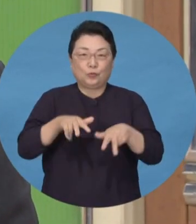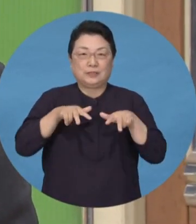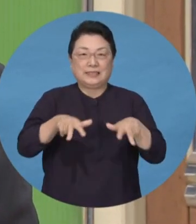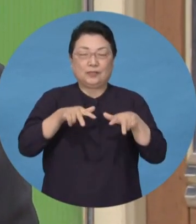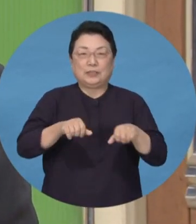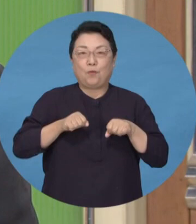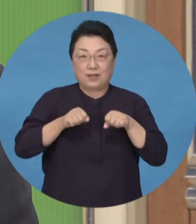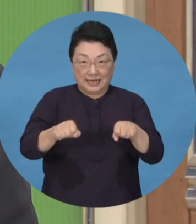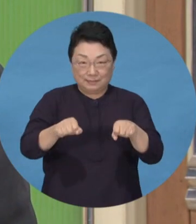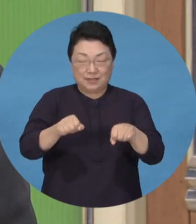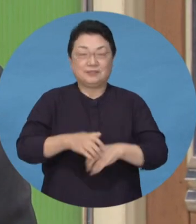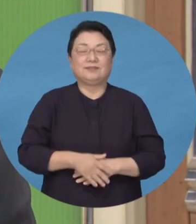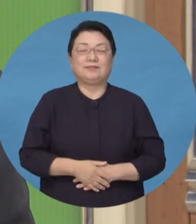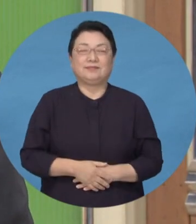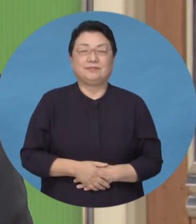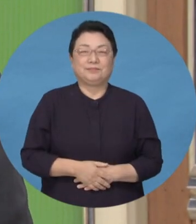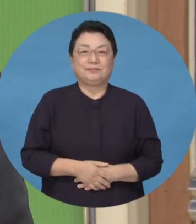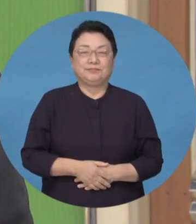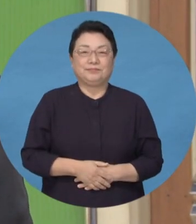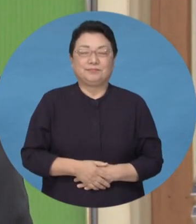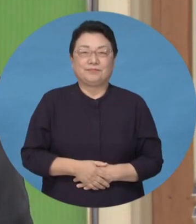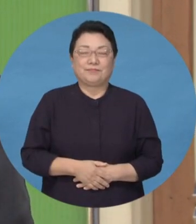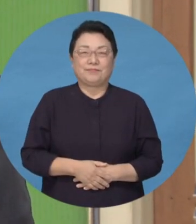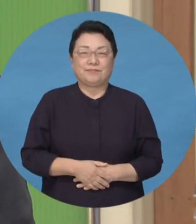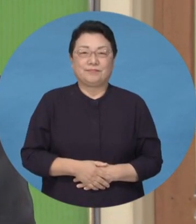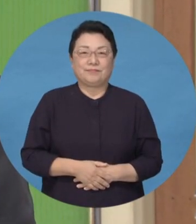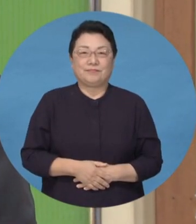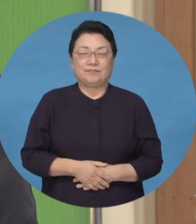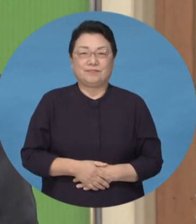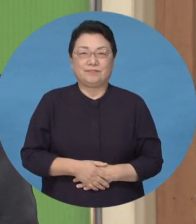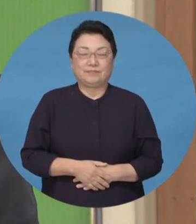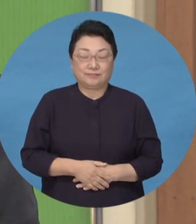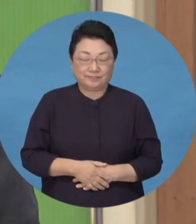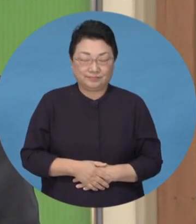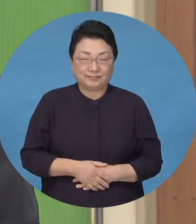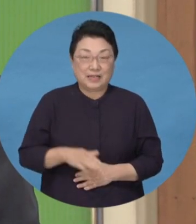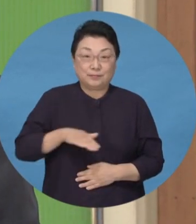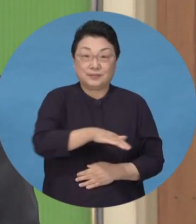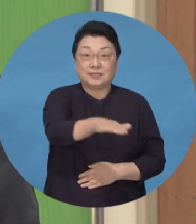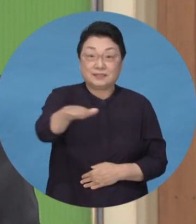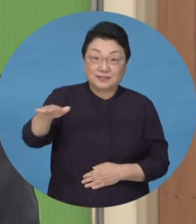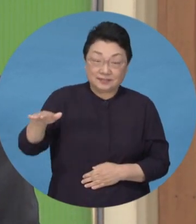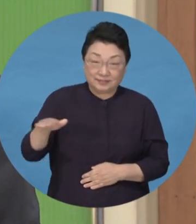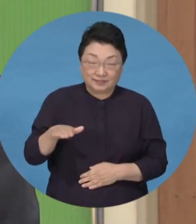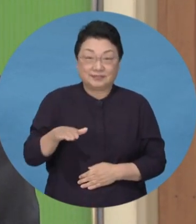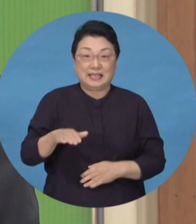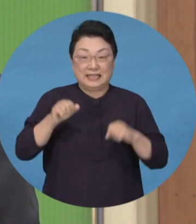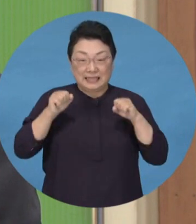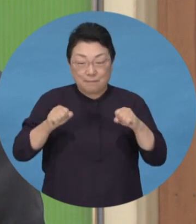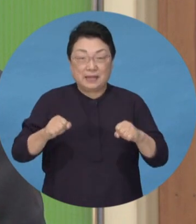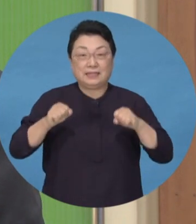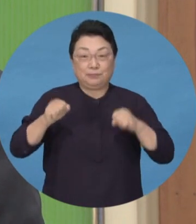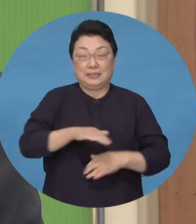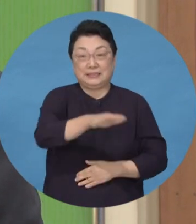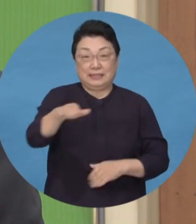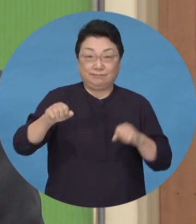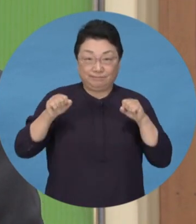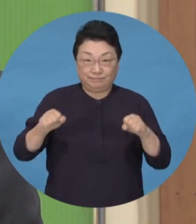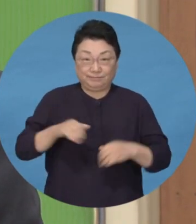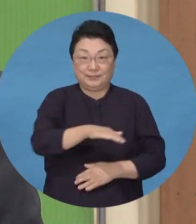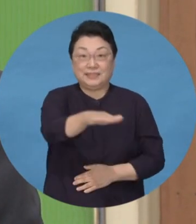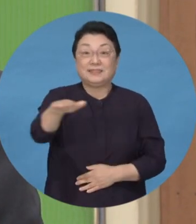実行していきたいと言うております本当にがあの多くの頑張っている県民の皆様